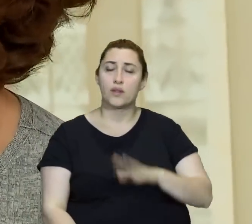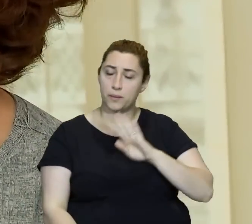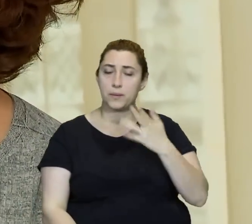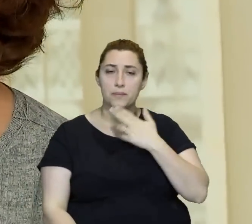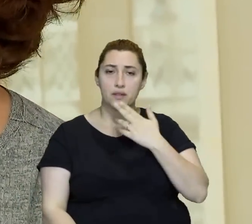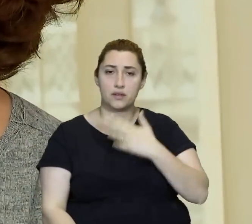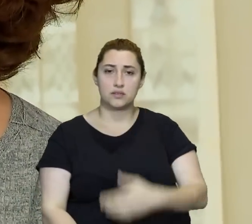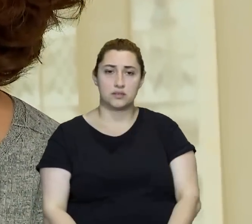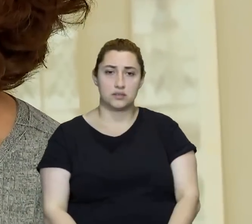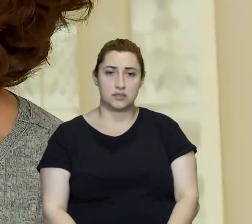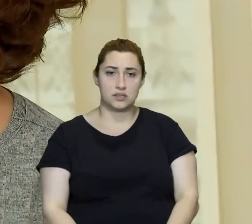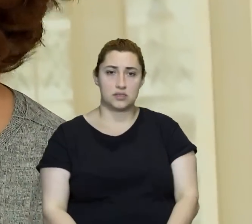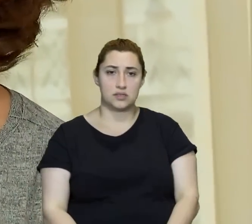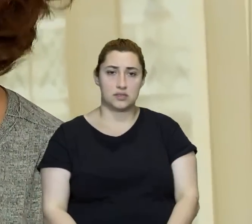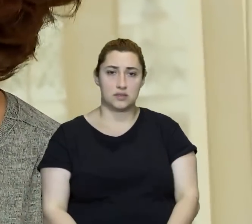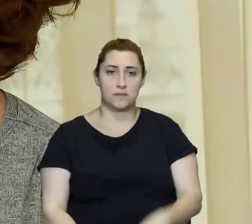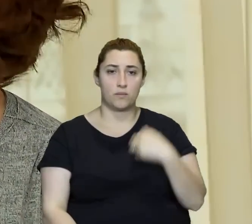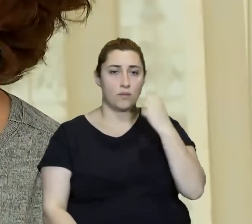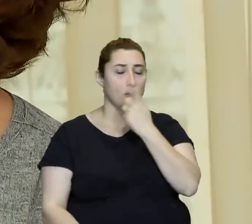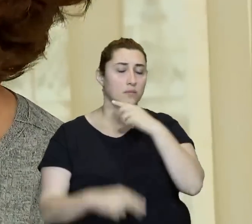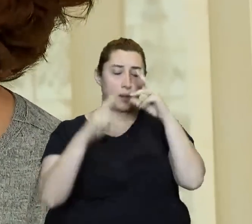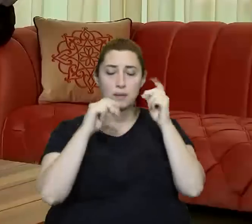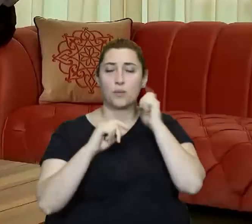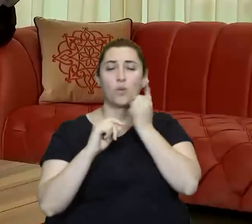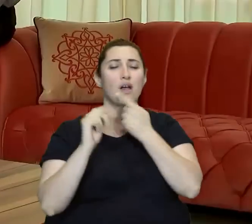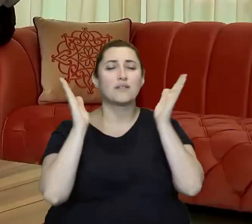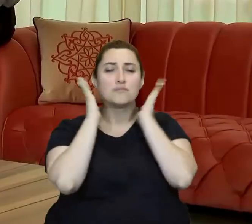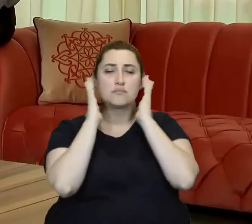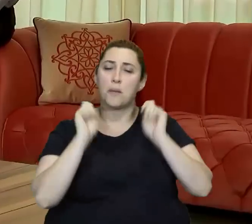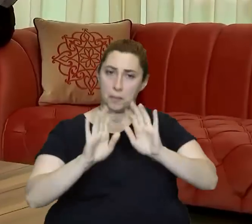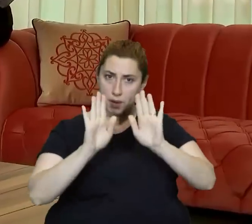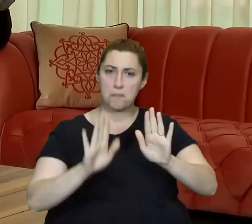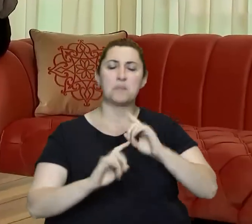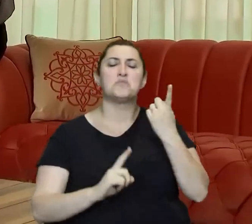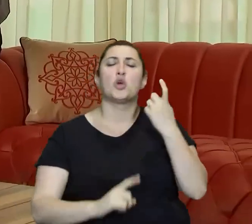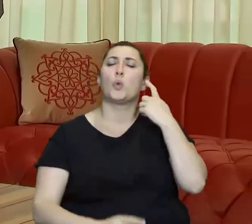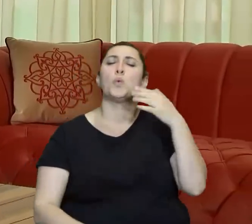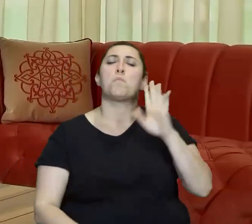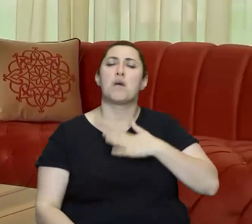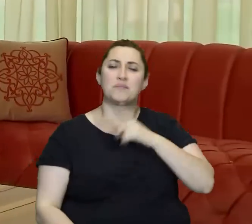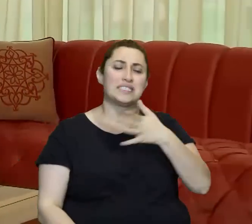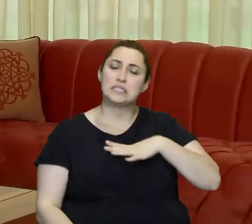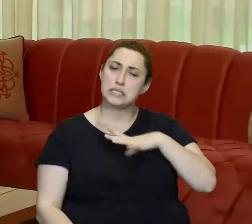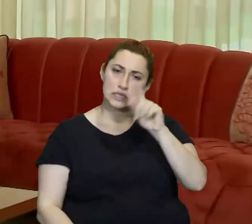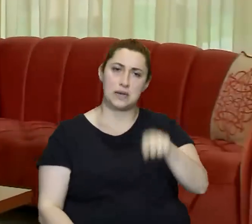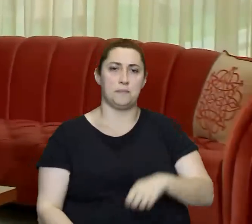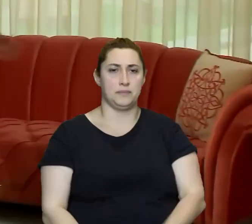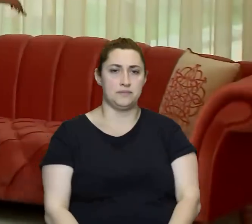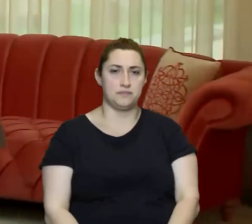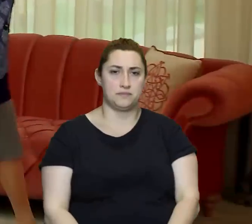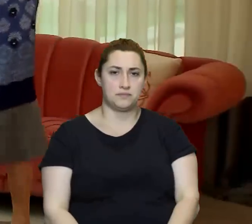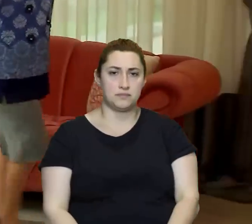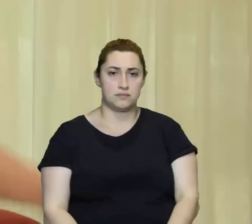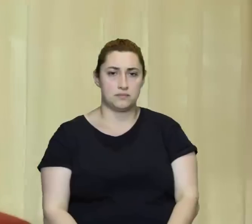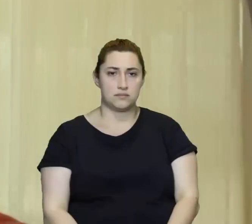Tamam teyze. Gözlerimi kapatıp kulaklarımı tıkarım. Tamam mı? Hiçbir şey duymam. Sen nasıl istiyorsan.